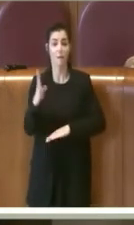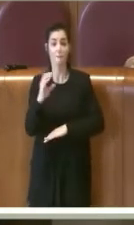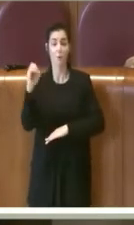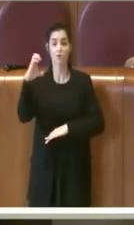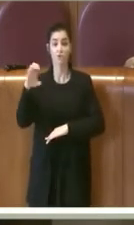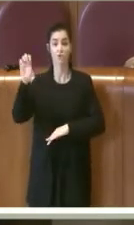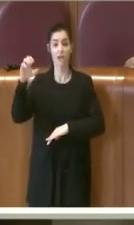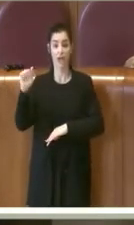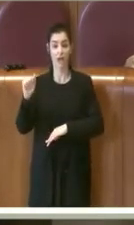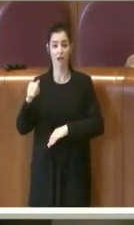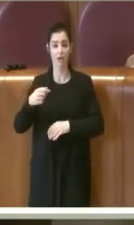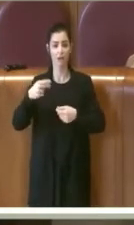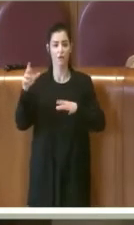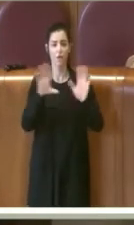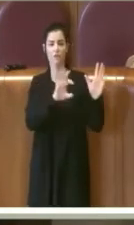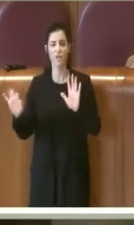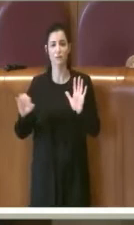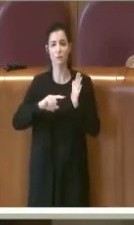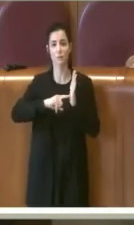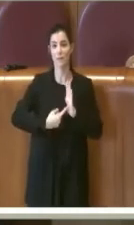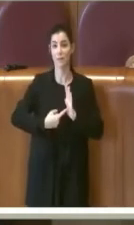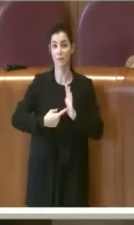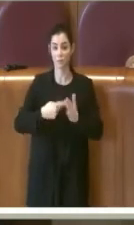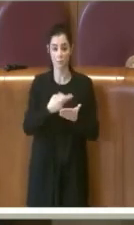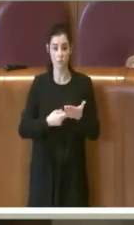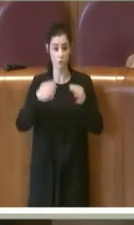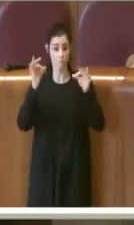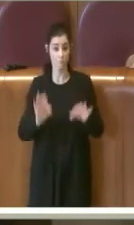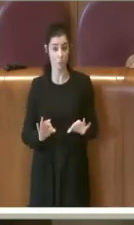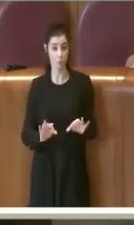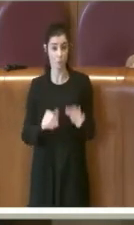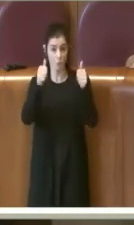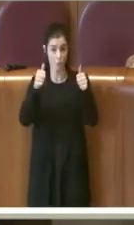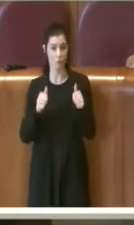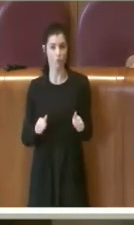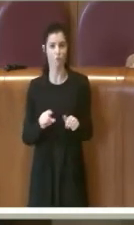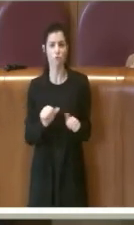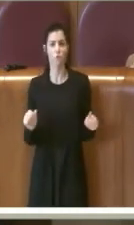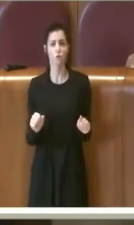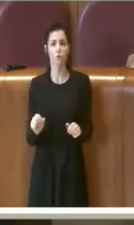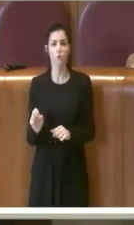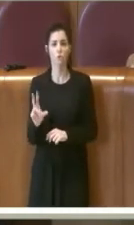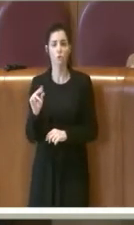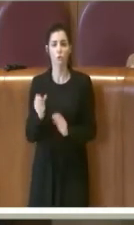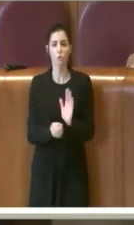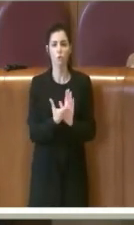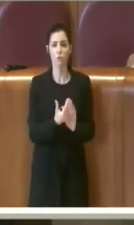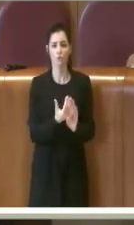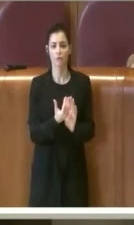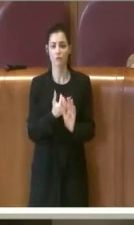900.000 euro per cui avevamo un progetto pronto da mettere a gara, sostanzialmente per installare dei New Jersey su via Boccea,